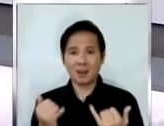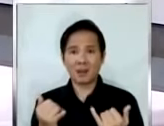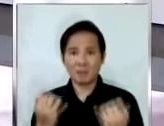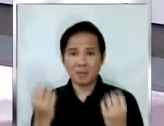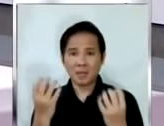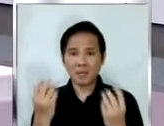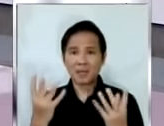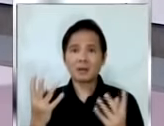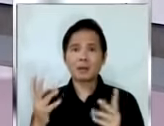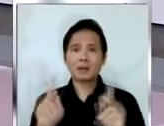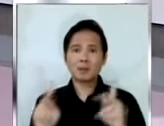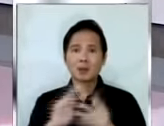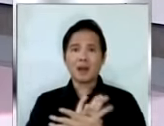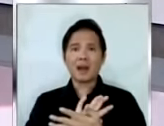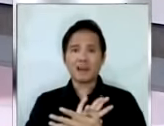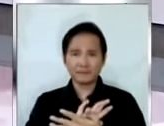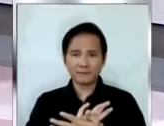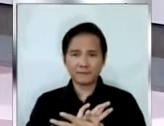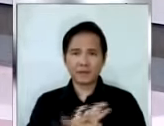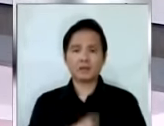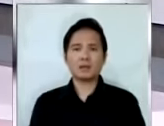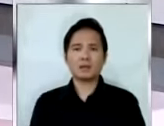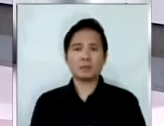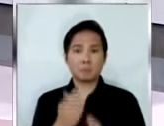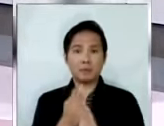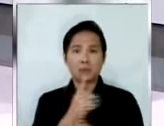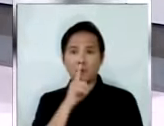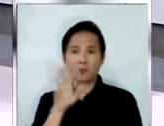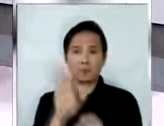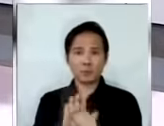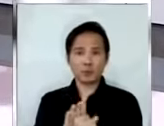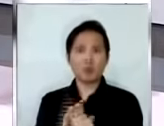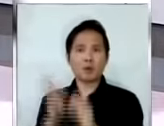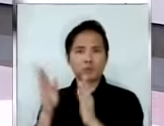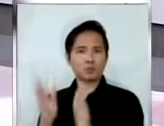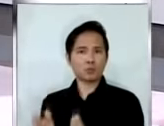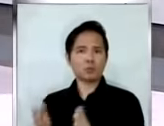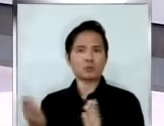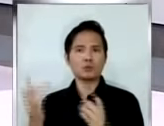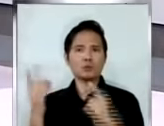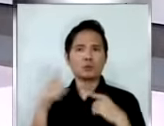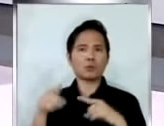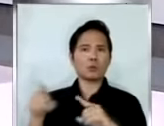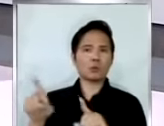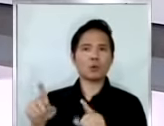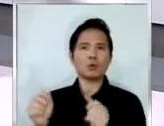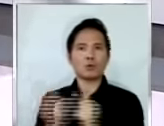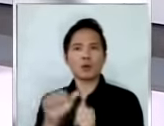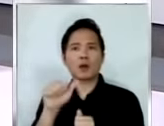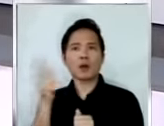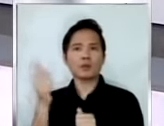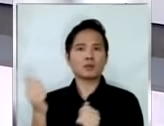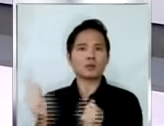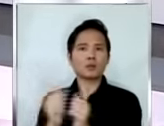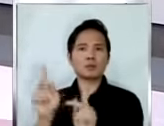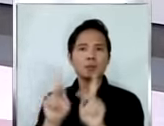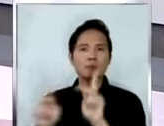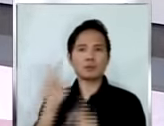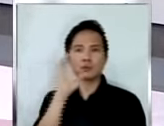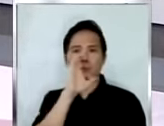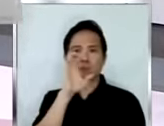Pero bago niya yan nakumpirma, dumalo siya sa isang pulong kasamang iba pang mga alkalde sa Cebu. Nakatutok